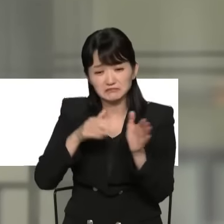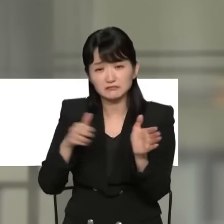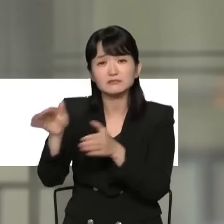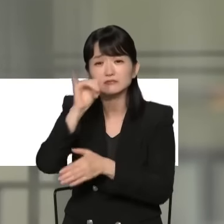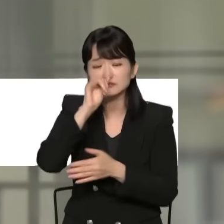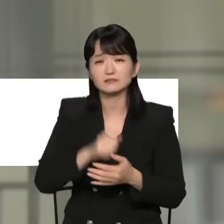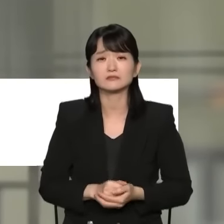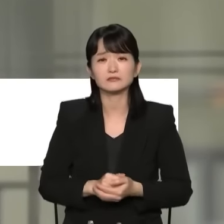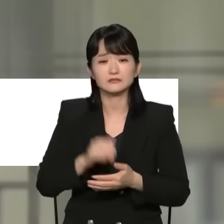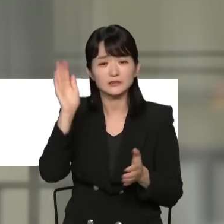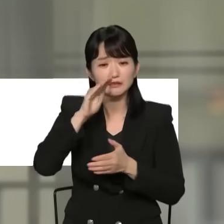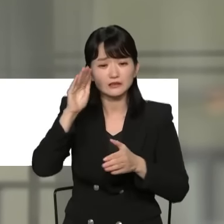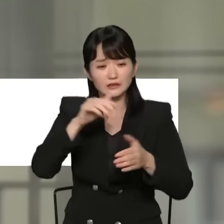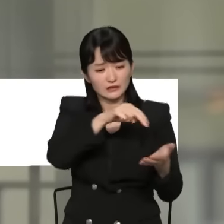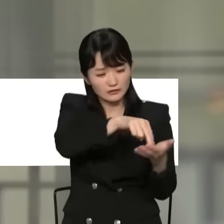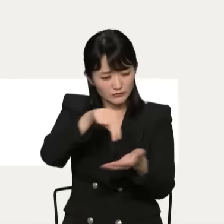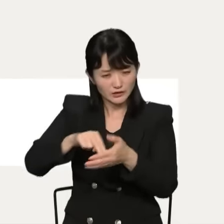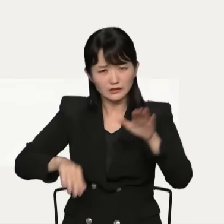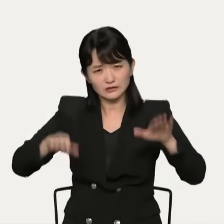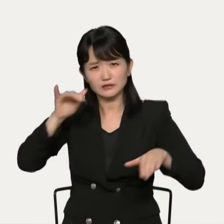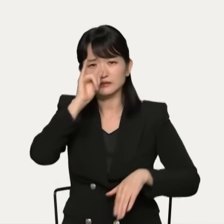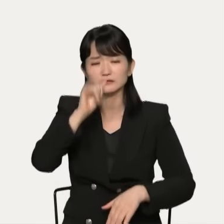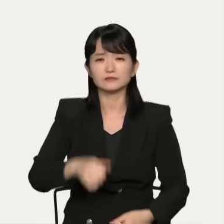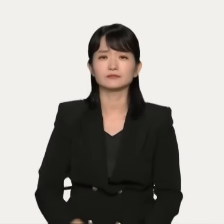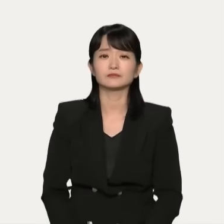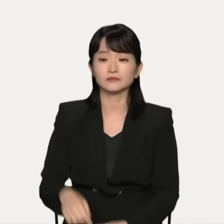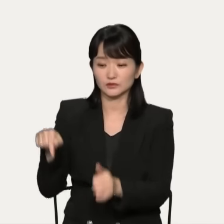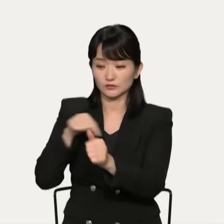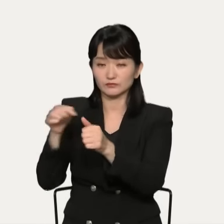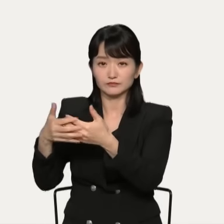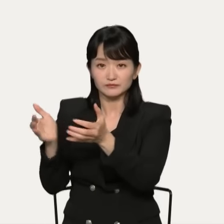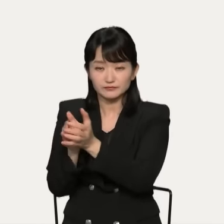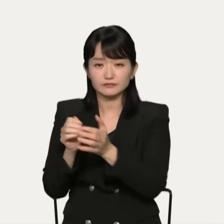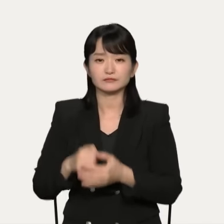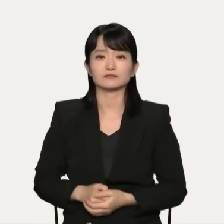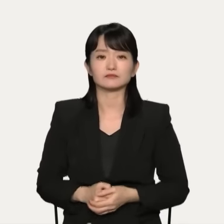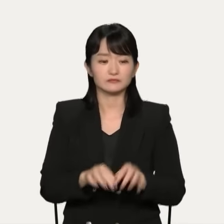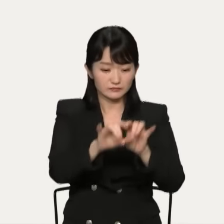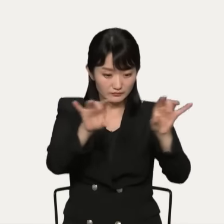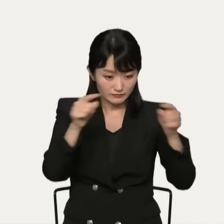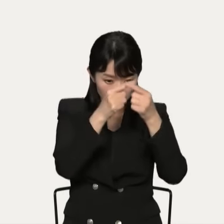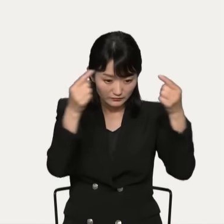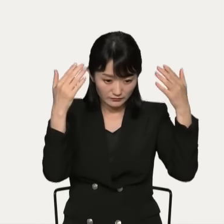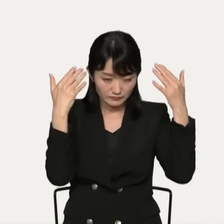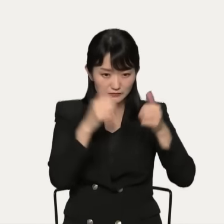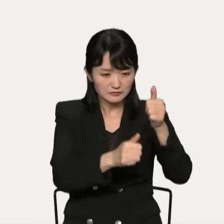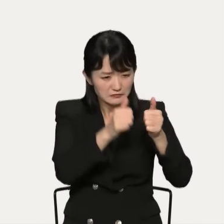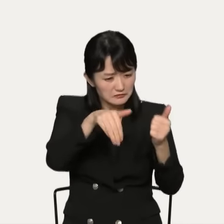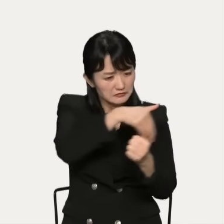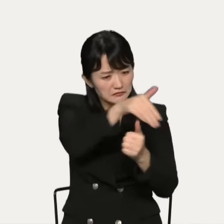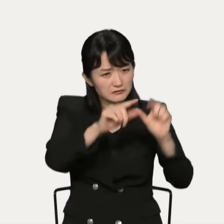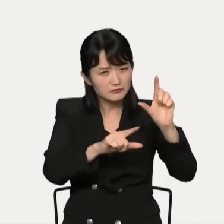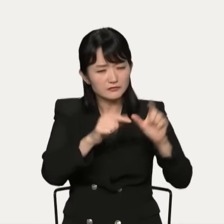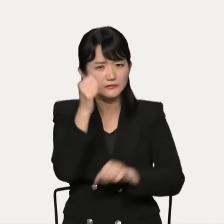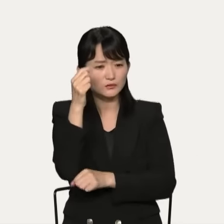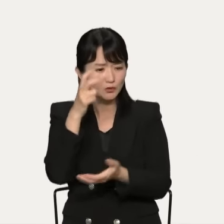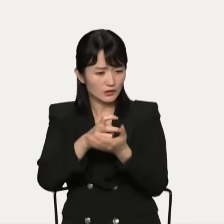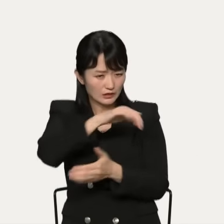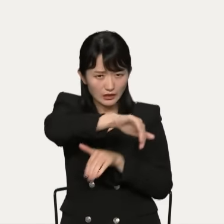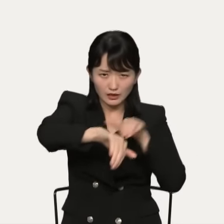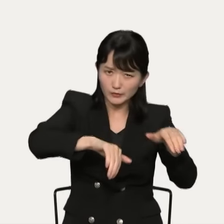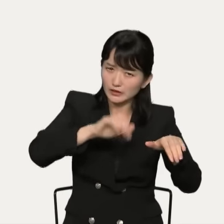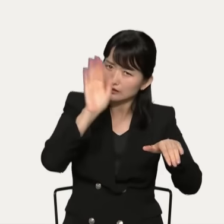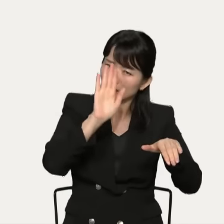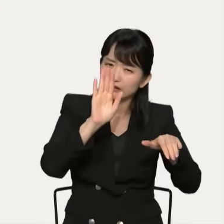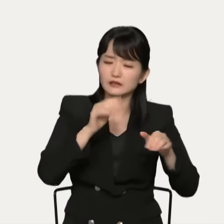학생 간의 차이가 너무 많이 발생한다는 거죠. 교육부는 교육부가 개별 대학의 입시 상황에 대해서 원칙적으로는 관여하진